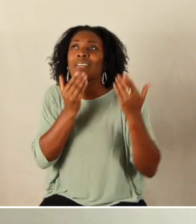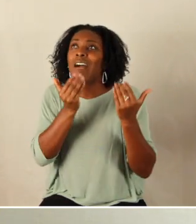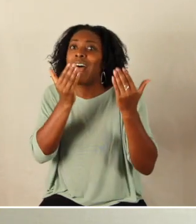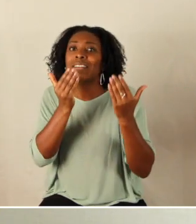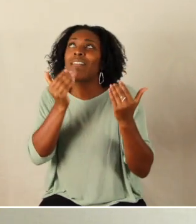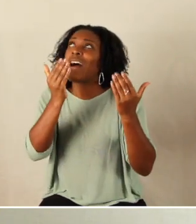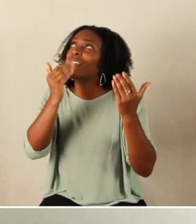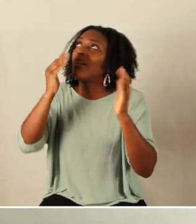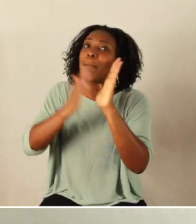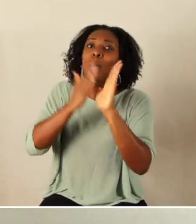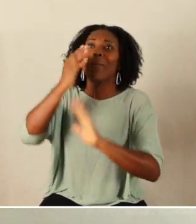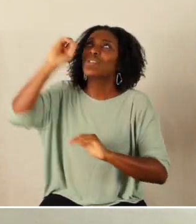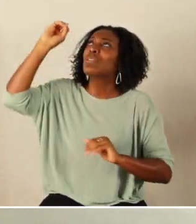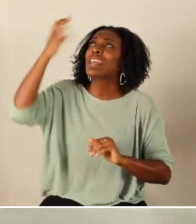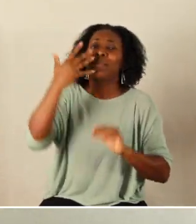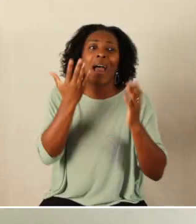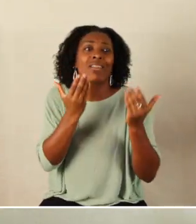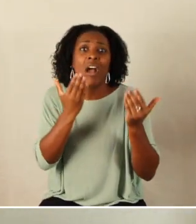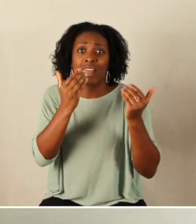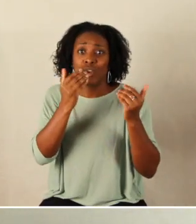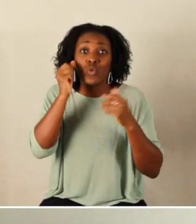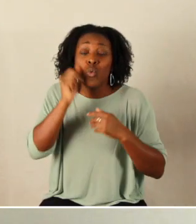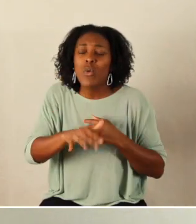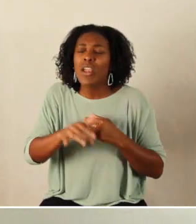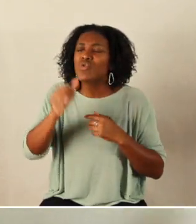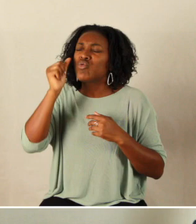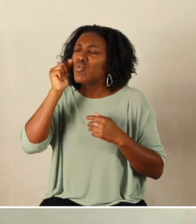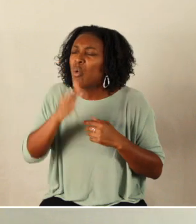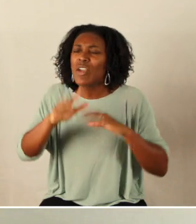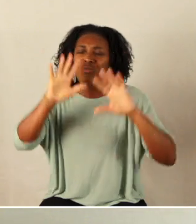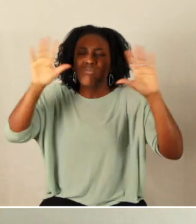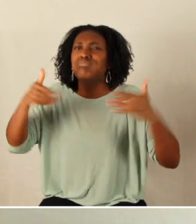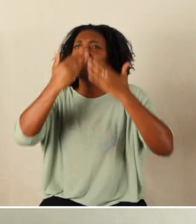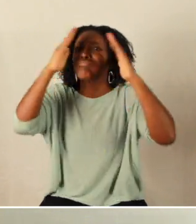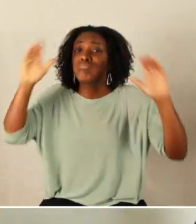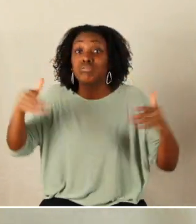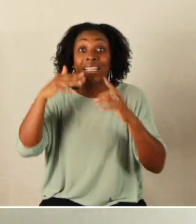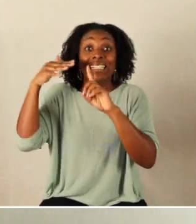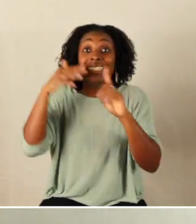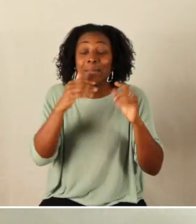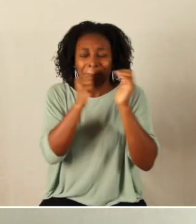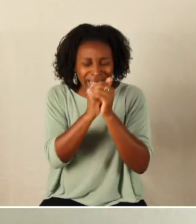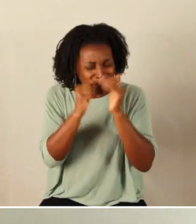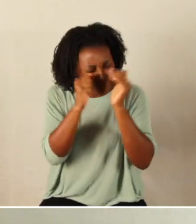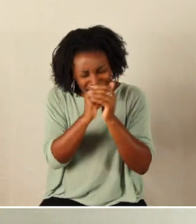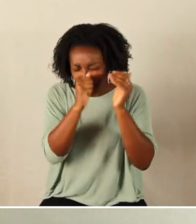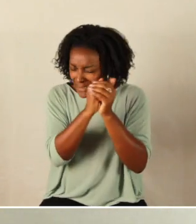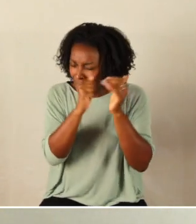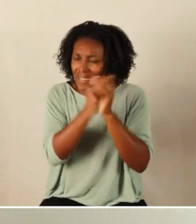du Saint-Esprit, ils étaient là dans la prière tous les jours. Ils avaient cette soif-là. Ils étaient dans le lieu secret, ils